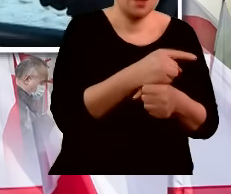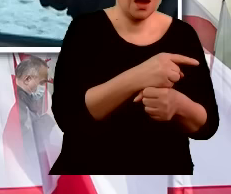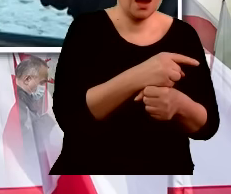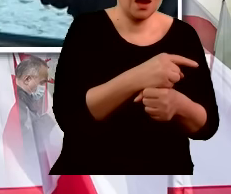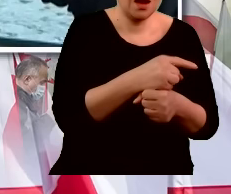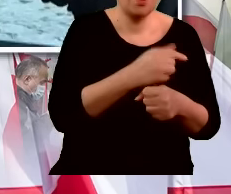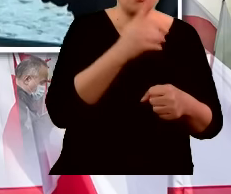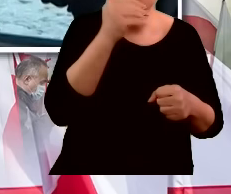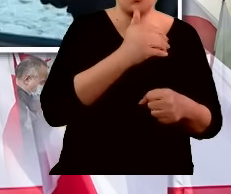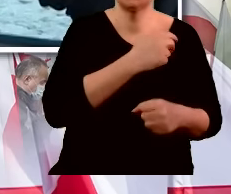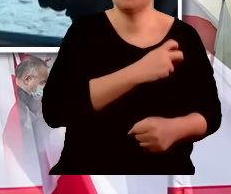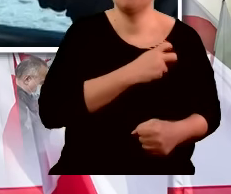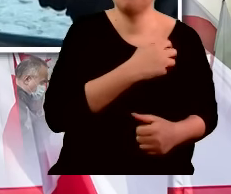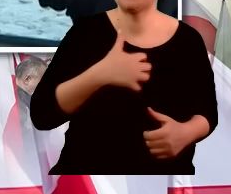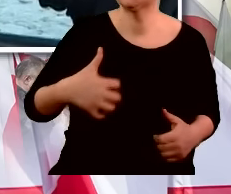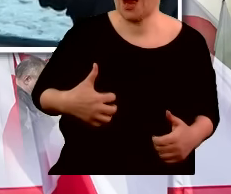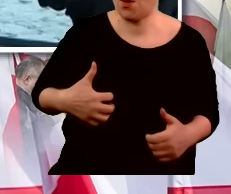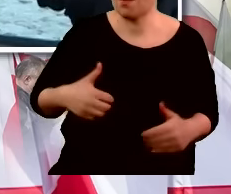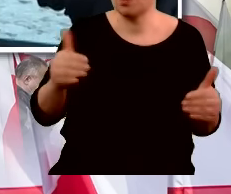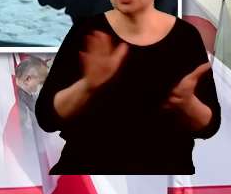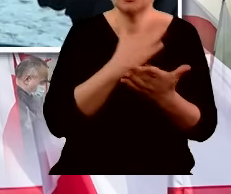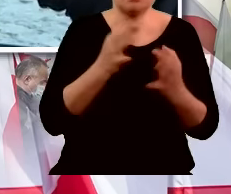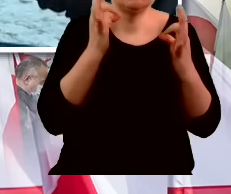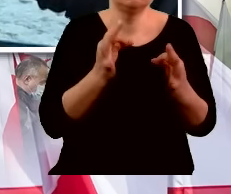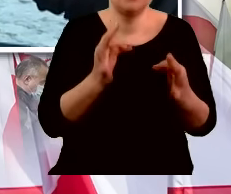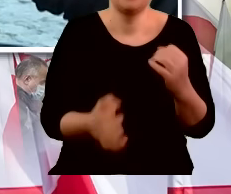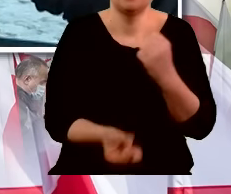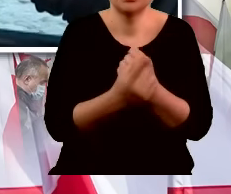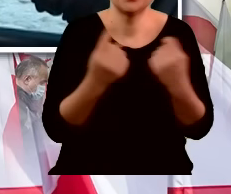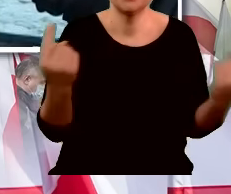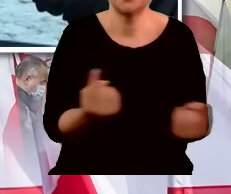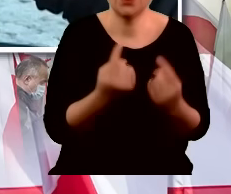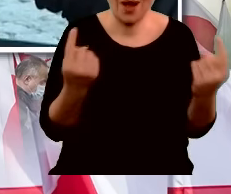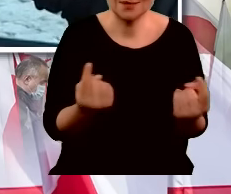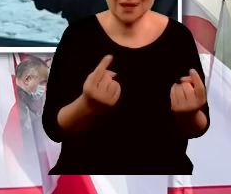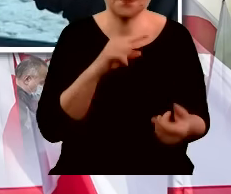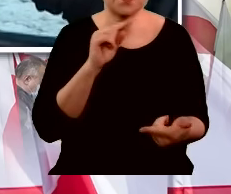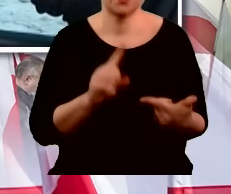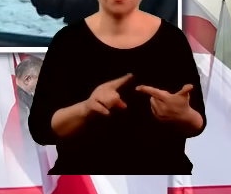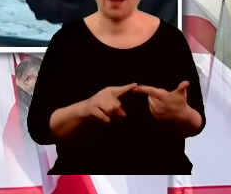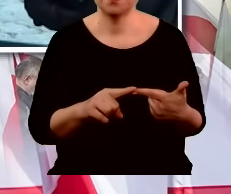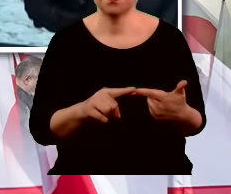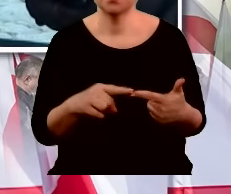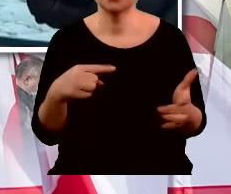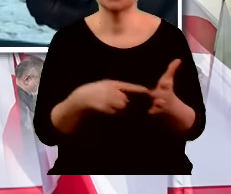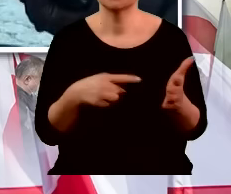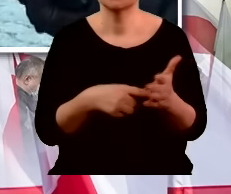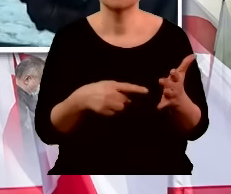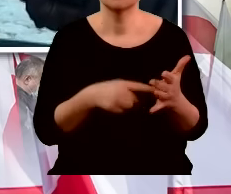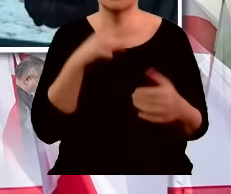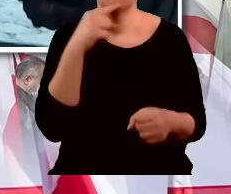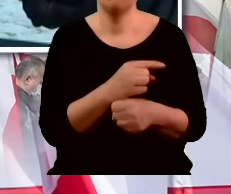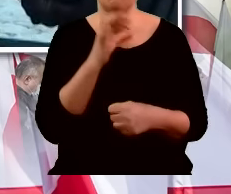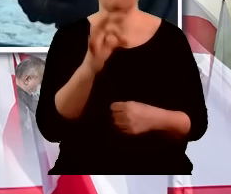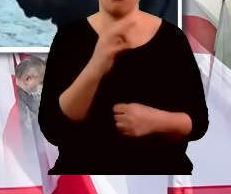być właśnie sytuacja taka nietypowa jak ta, w którą mamy do czynienia w tej sprawie. Po drugie, to postanowienie marszałka